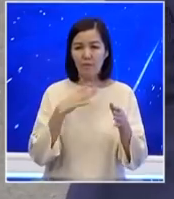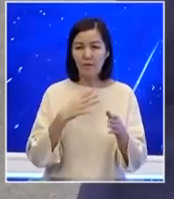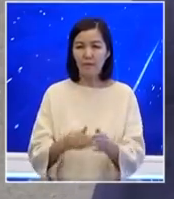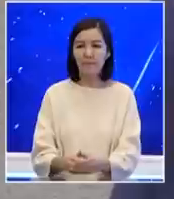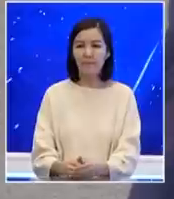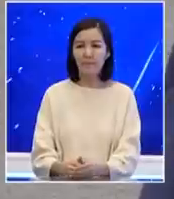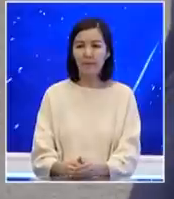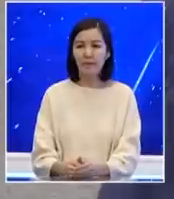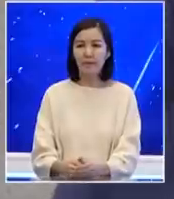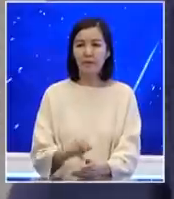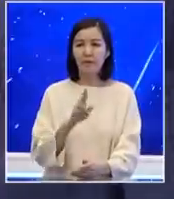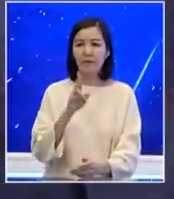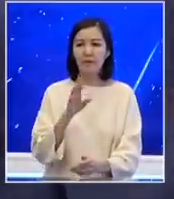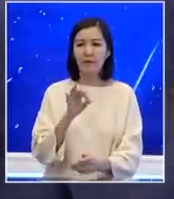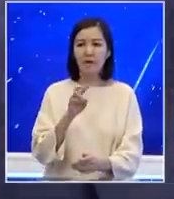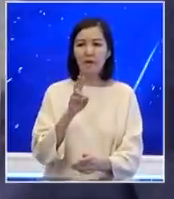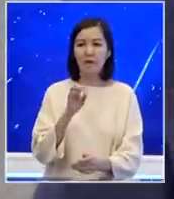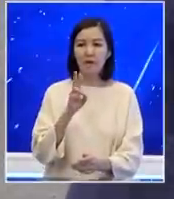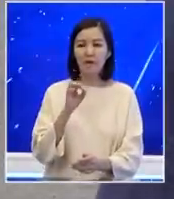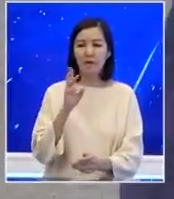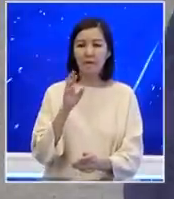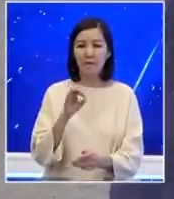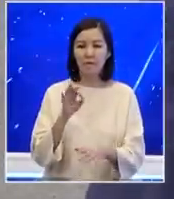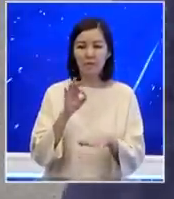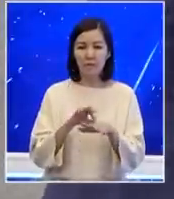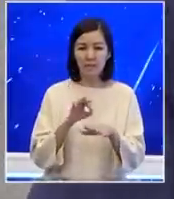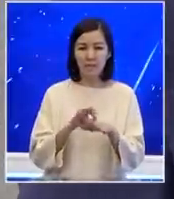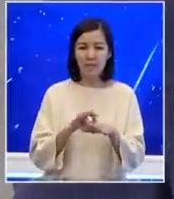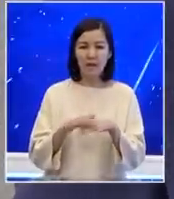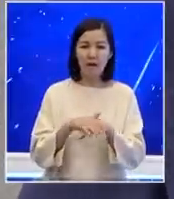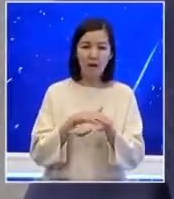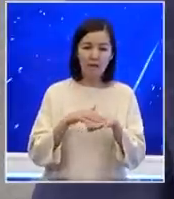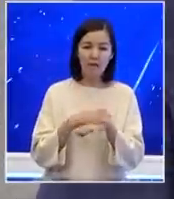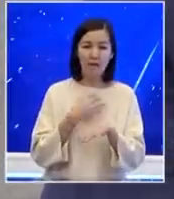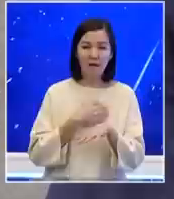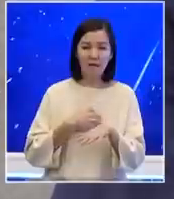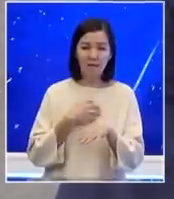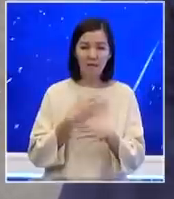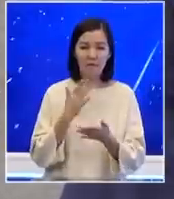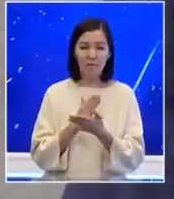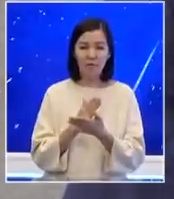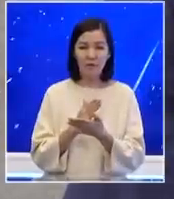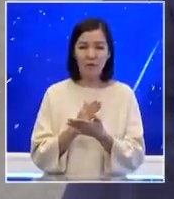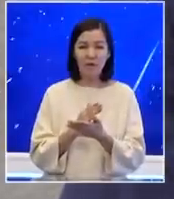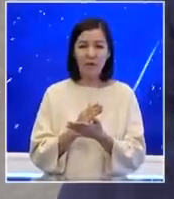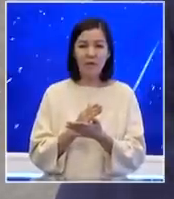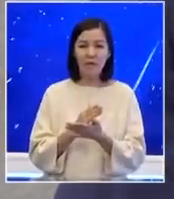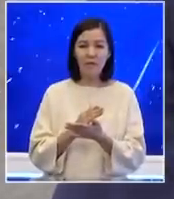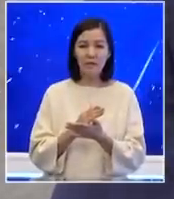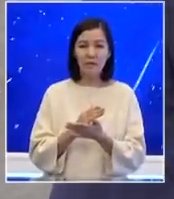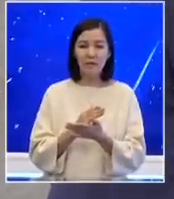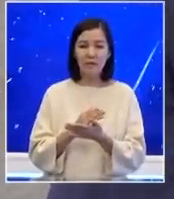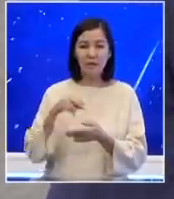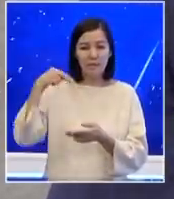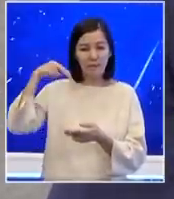Коронавирус індеті халықты алаңдатып отыр. Міне сондықтан да мына қазіргі президенттің мәлімдемесі біздің